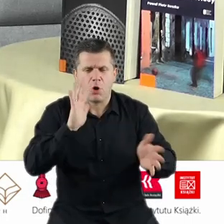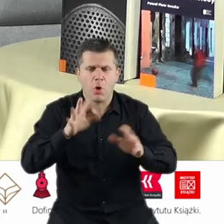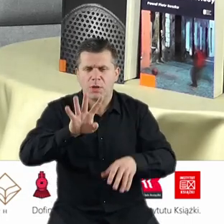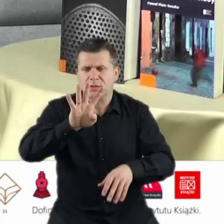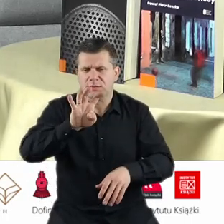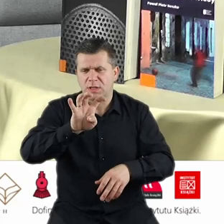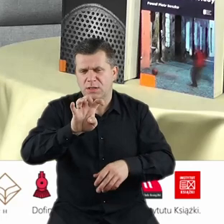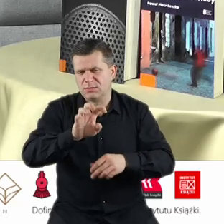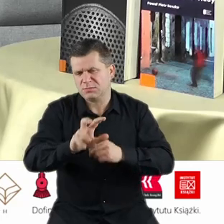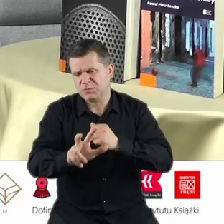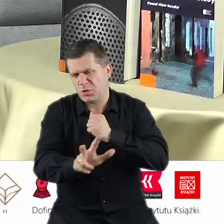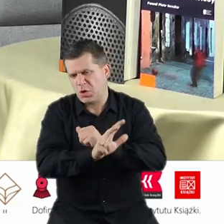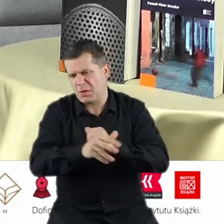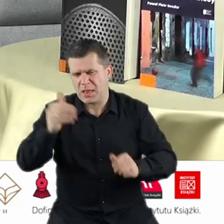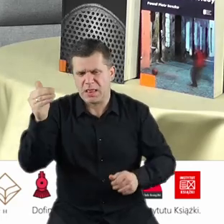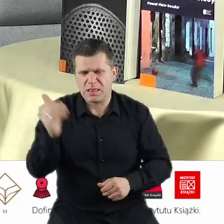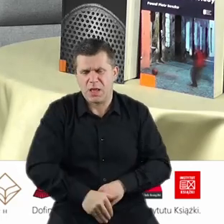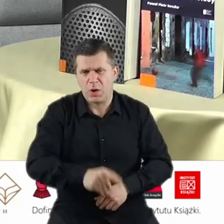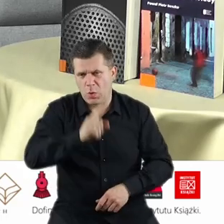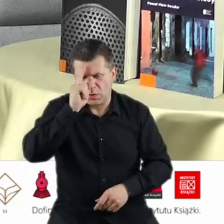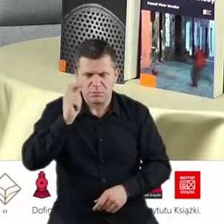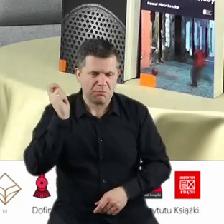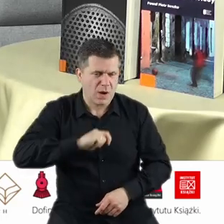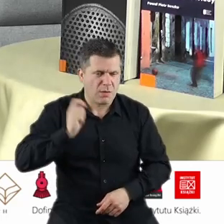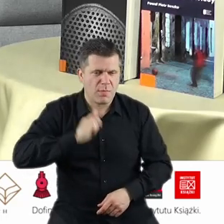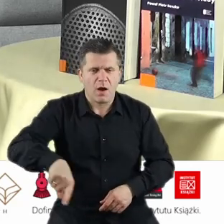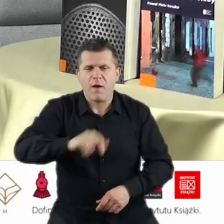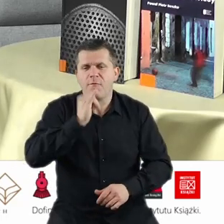zginęło około 480 tysięcy ludzi,